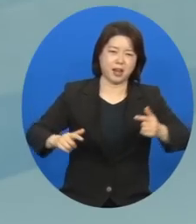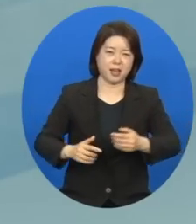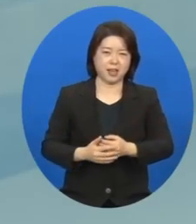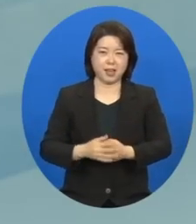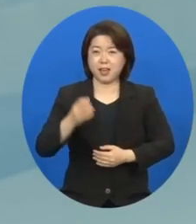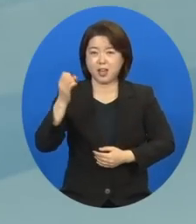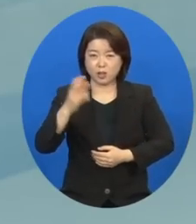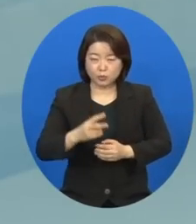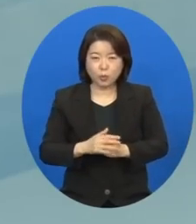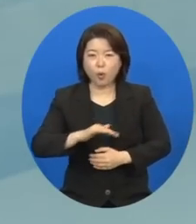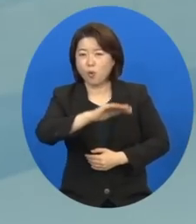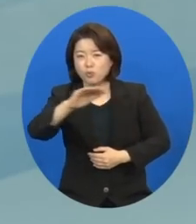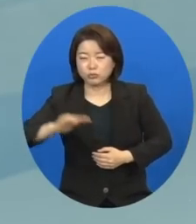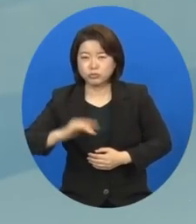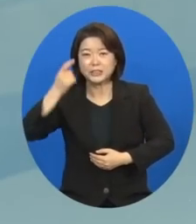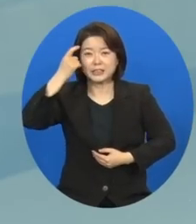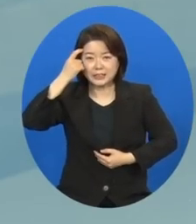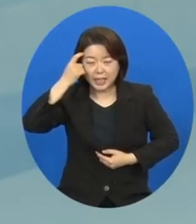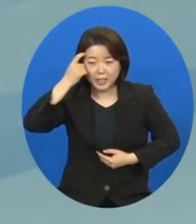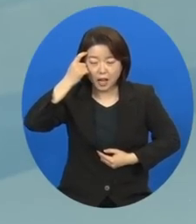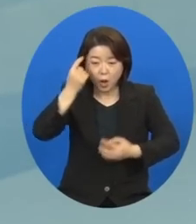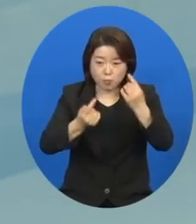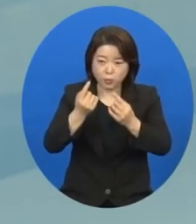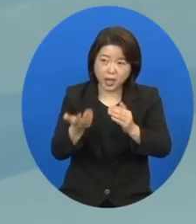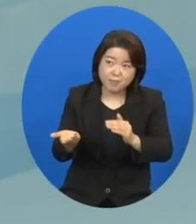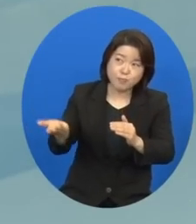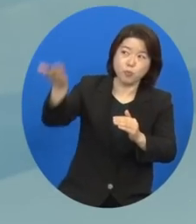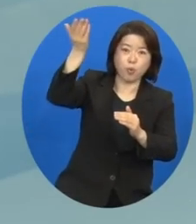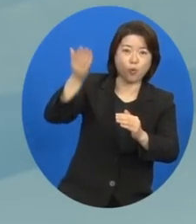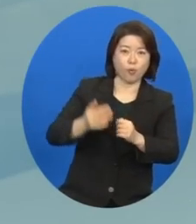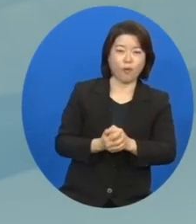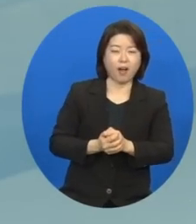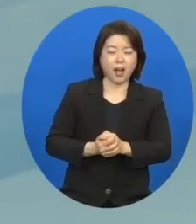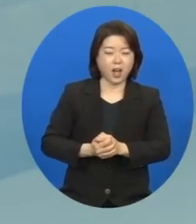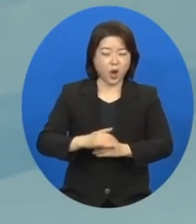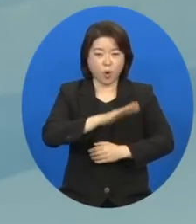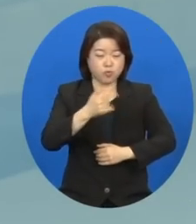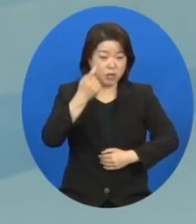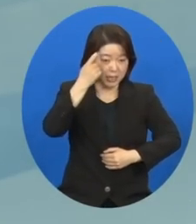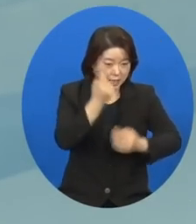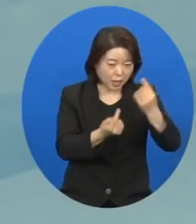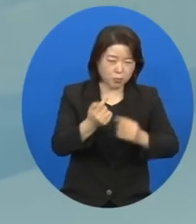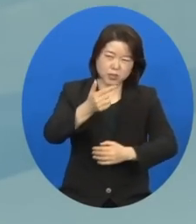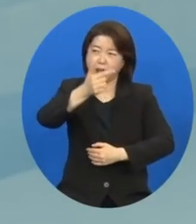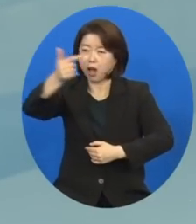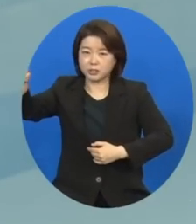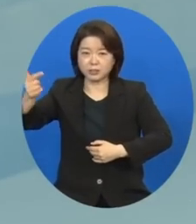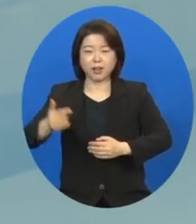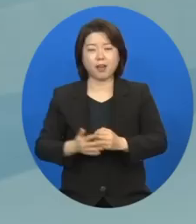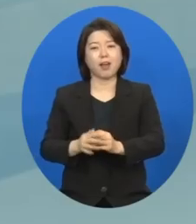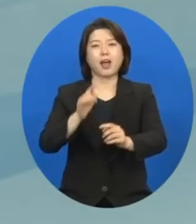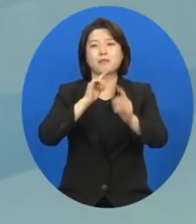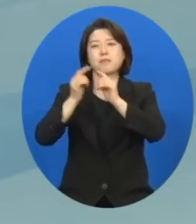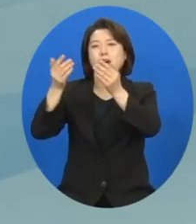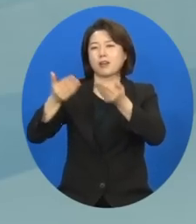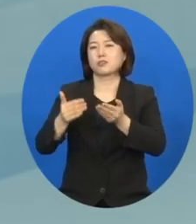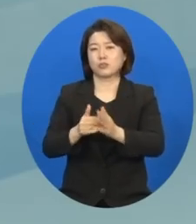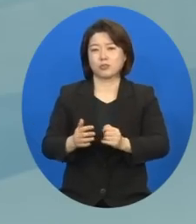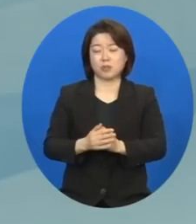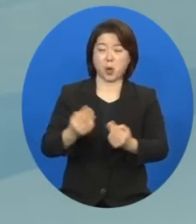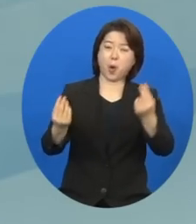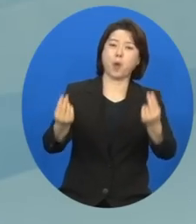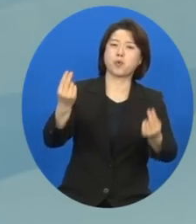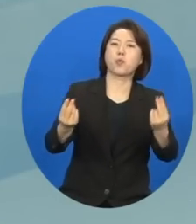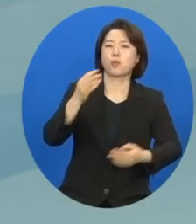아니라 우리의 생각보다 높다, 우리의 생각보다 크다라고 말씀을 하십니다. 비교급을